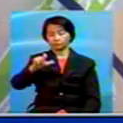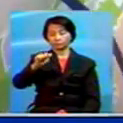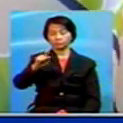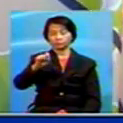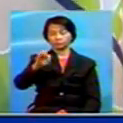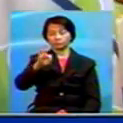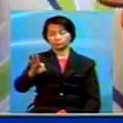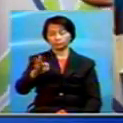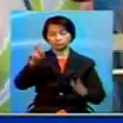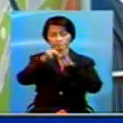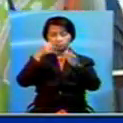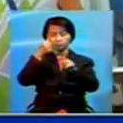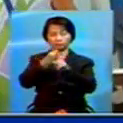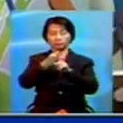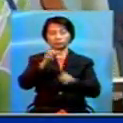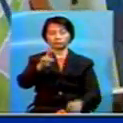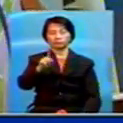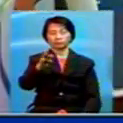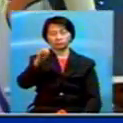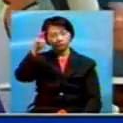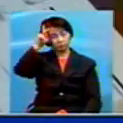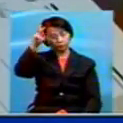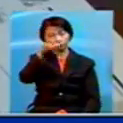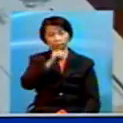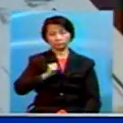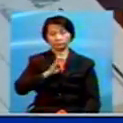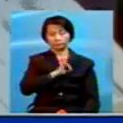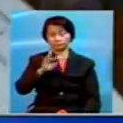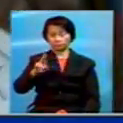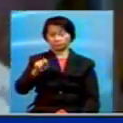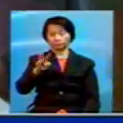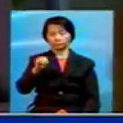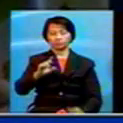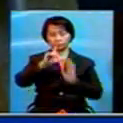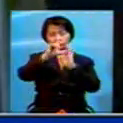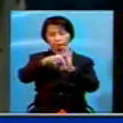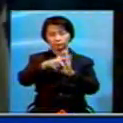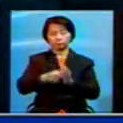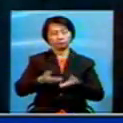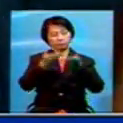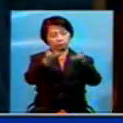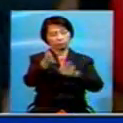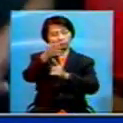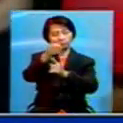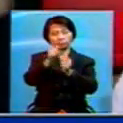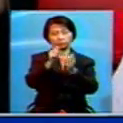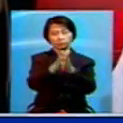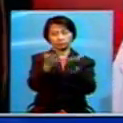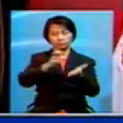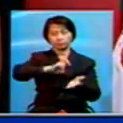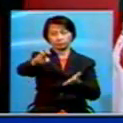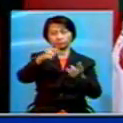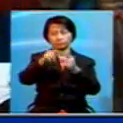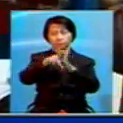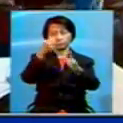diseng pengarah RTM Kelantan Zulkifli salh bersama kakitangan RTM Kelantan kemudiannya menyerahkan bendera dan buku jelajah kepada